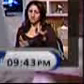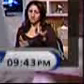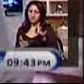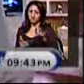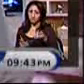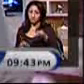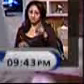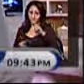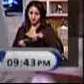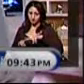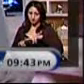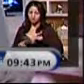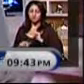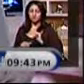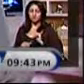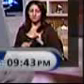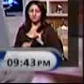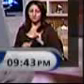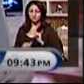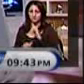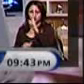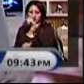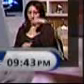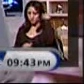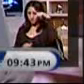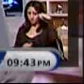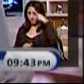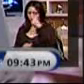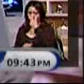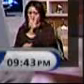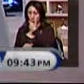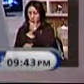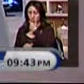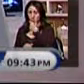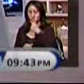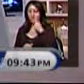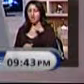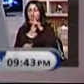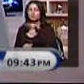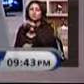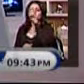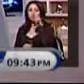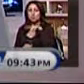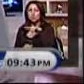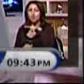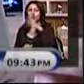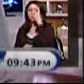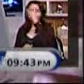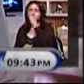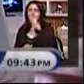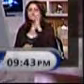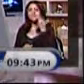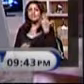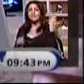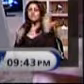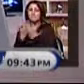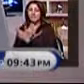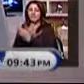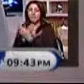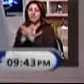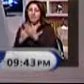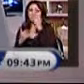بسؤال، هل ترى على السيد مرسي علامات النبوغ والعبقريه؟ لا لا لا لا لا لا لا انت مش فاهمني دكتور علاء. دكتور علاء انا